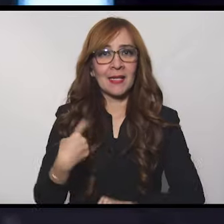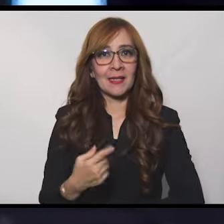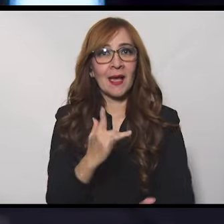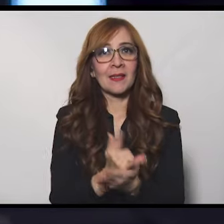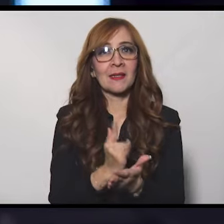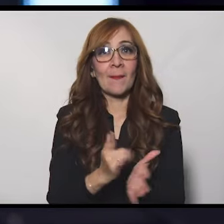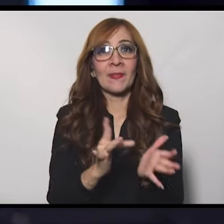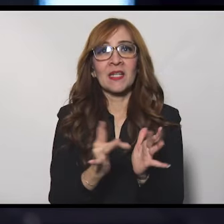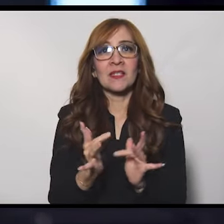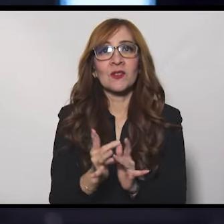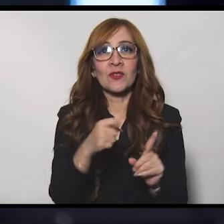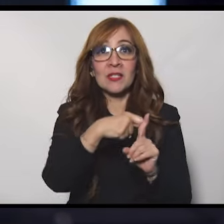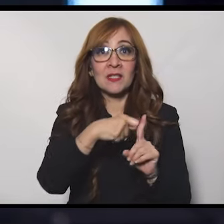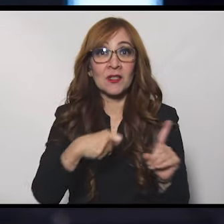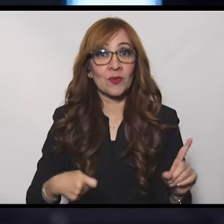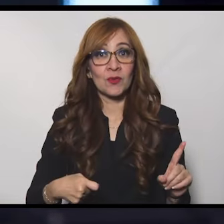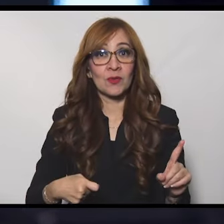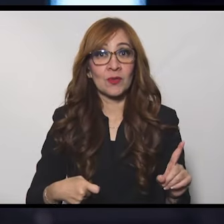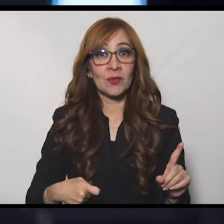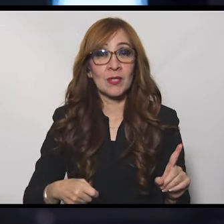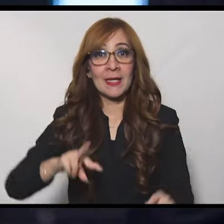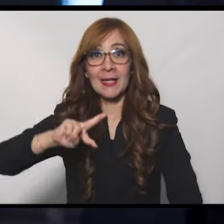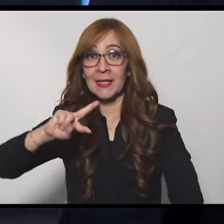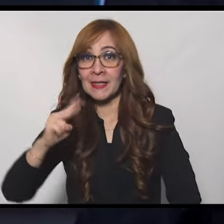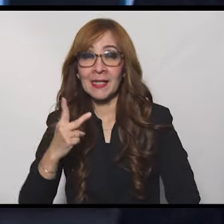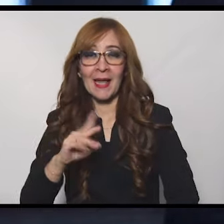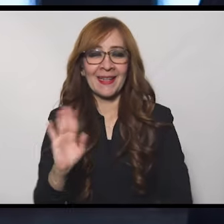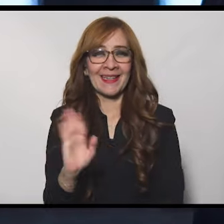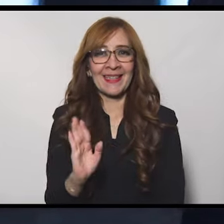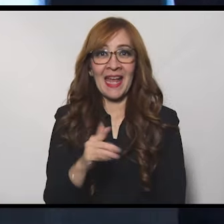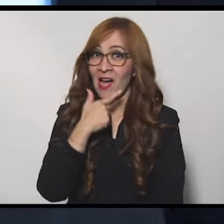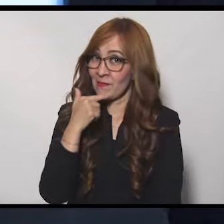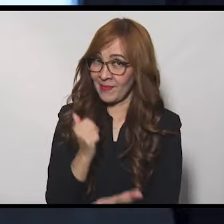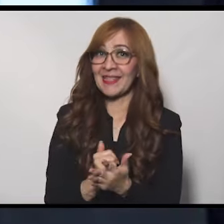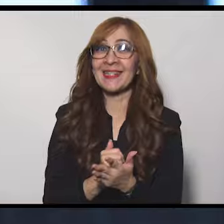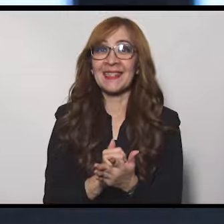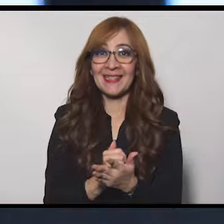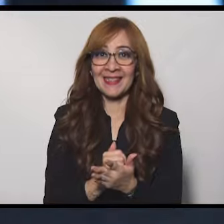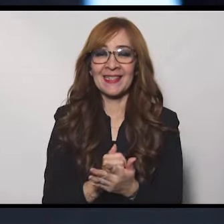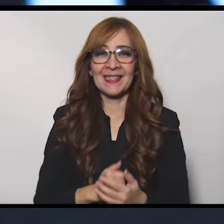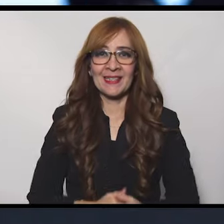Yesus Kristus yang tidak tergantikan. Ada amin?